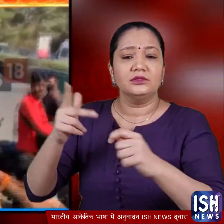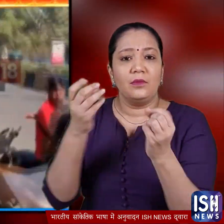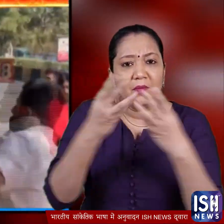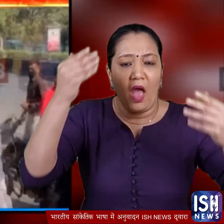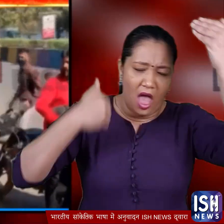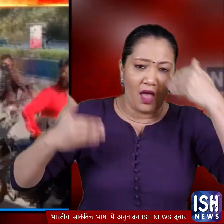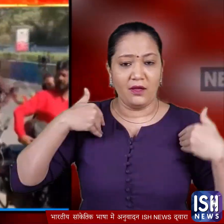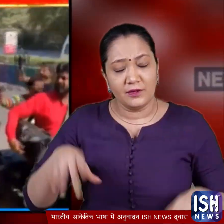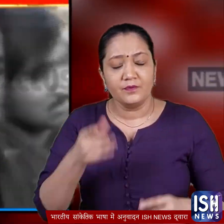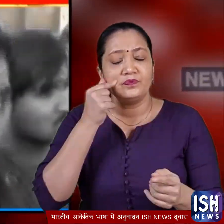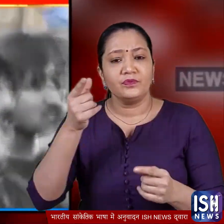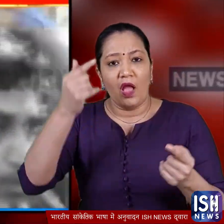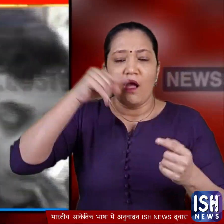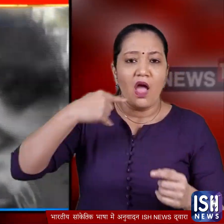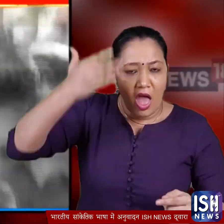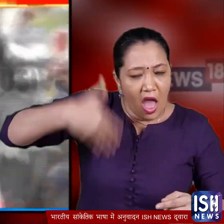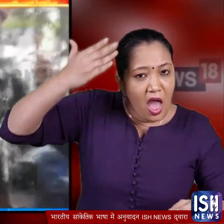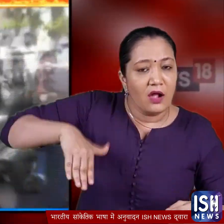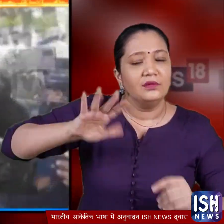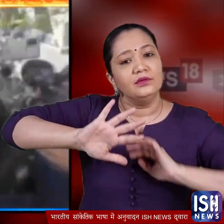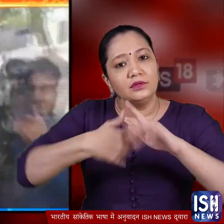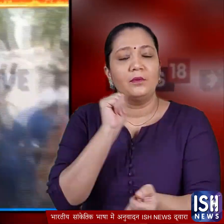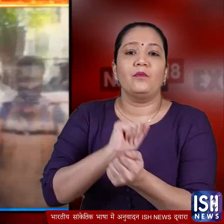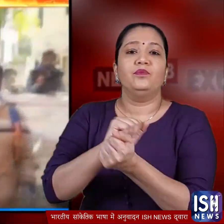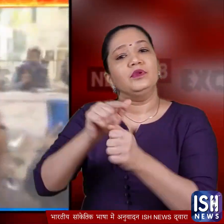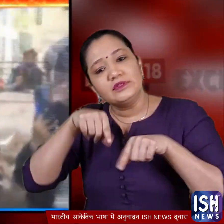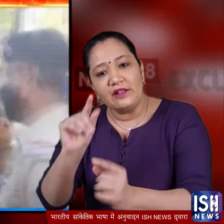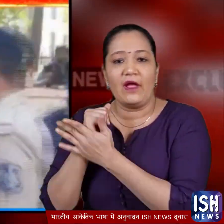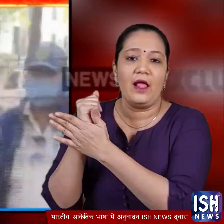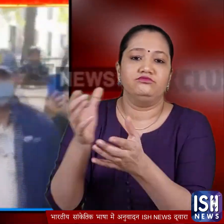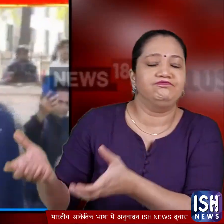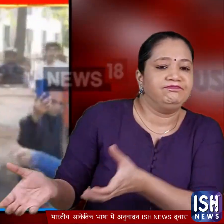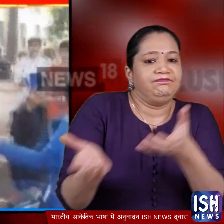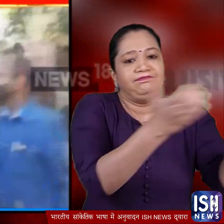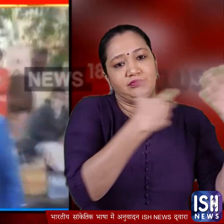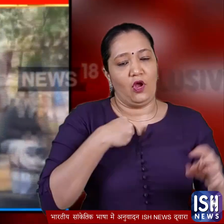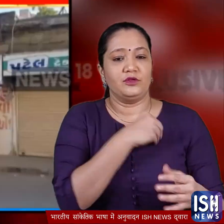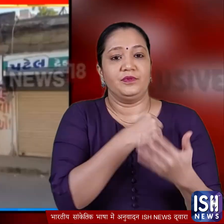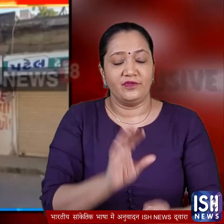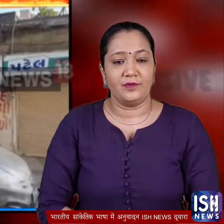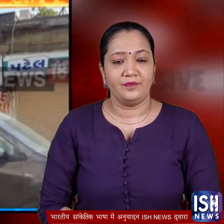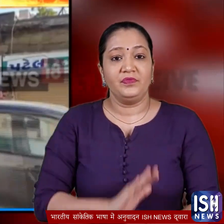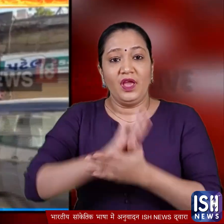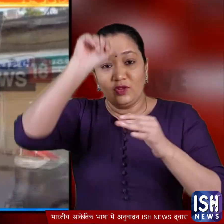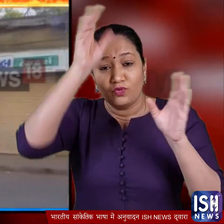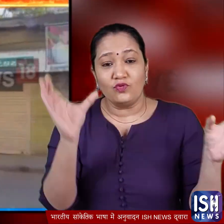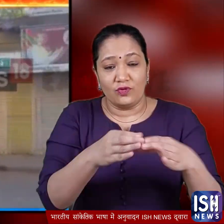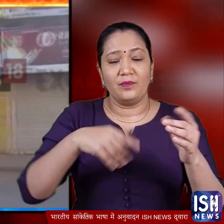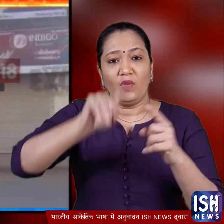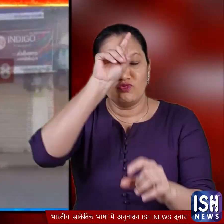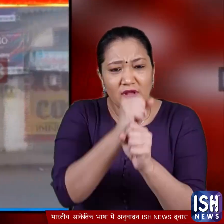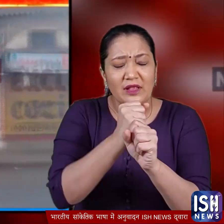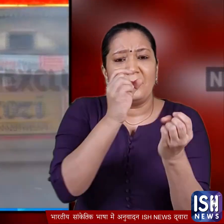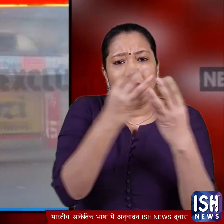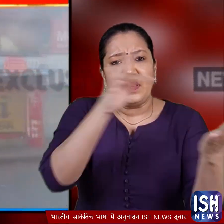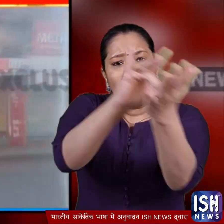में कई लड़कों को चोट भी आई। एक लड़के के सिर से खून बहता हुआ दिखने लगा, जिसे बाद में पुलिस ने ही अस्पताल भी पहुंचाया। हिंदूवादी संगठनों ने गुजरात